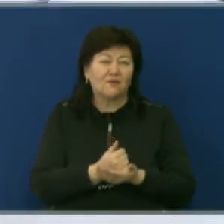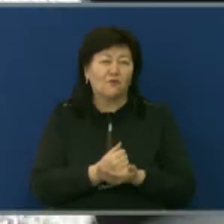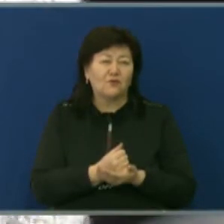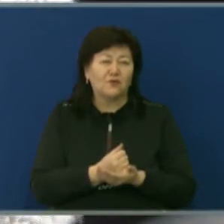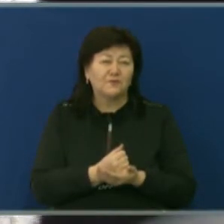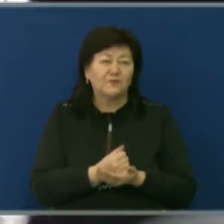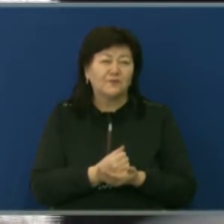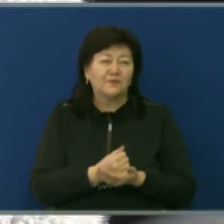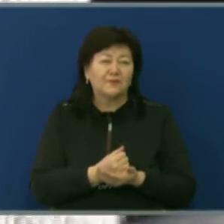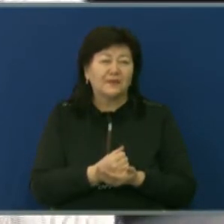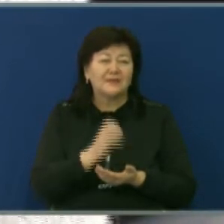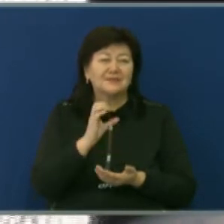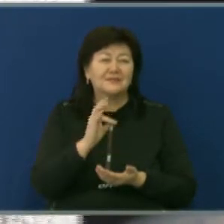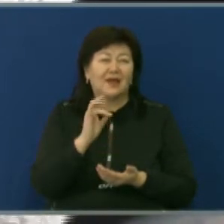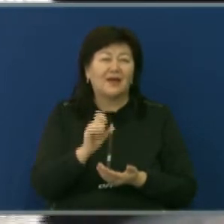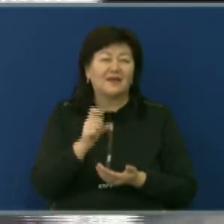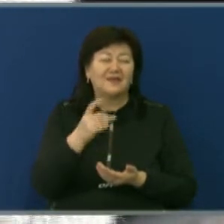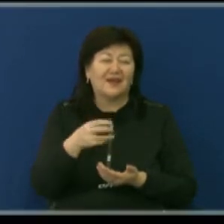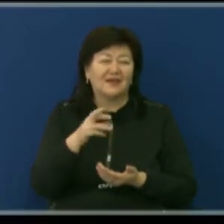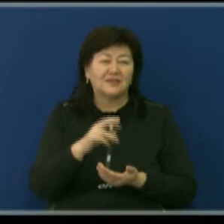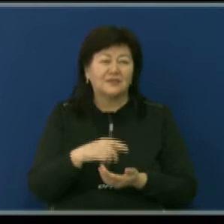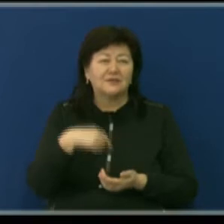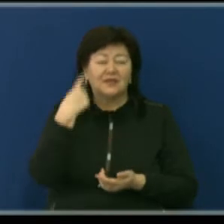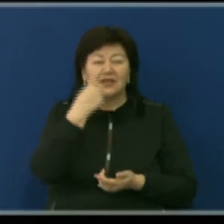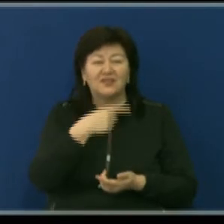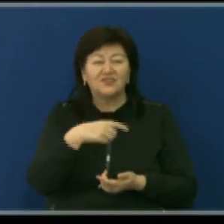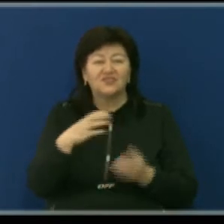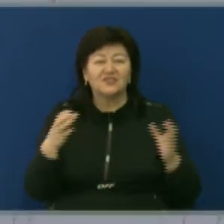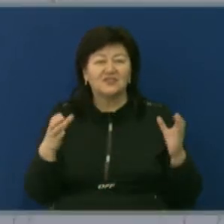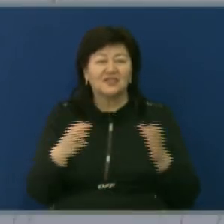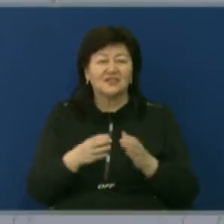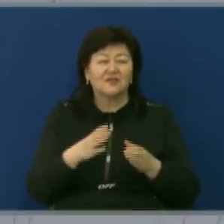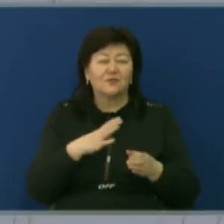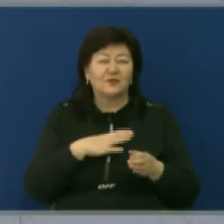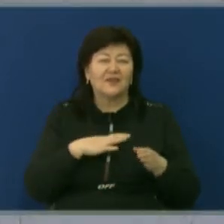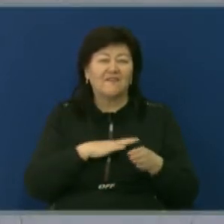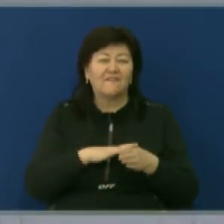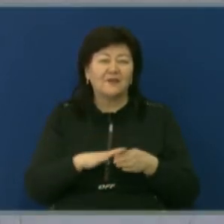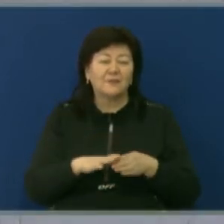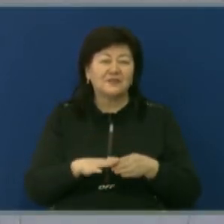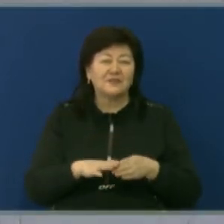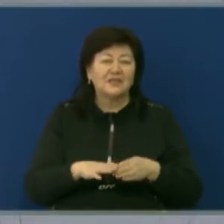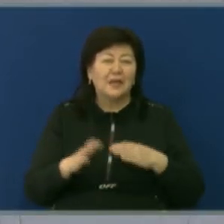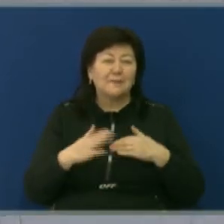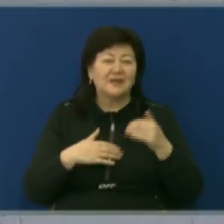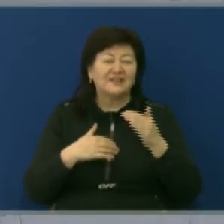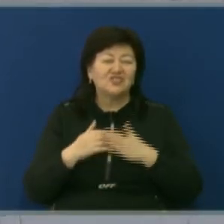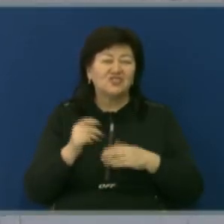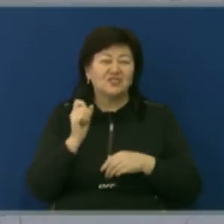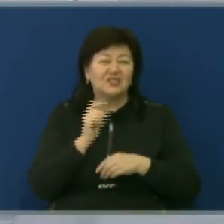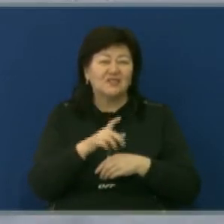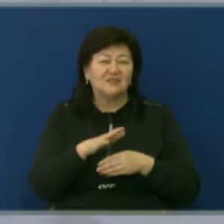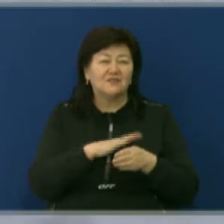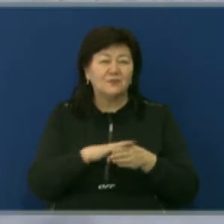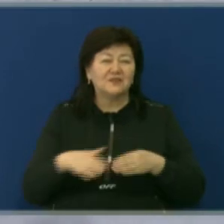применением осколочно-фугасных снарядов. Личным составом были выполнены соответствующие практические упражнения и достигнуты все